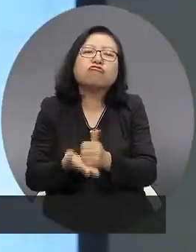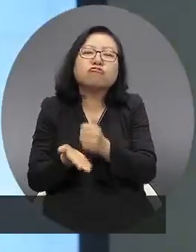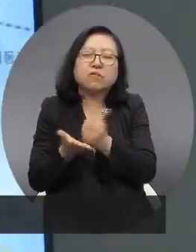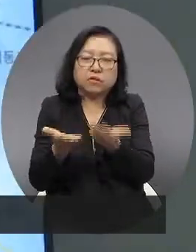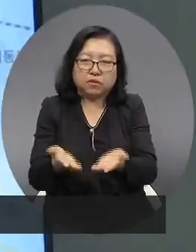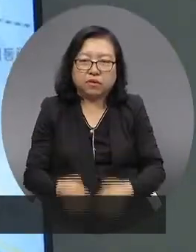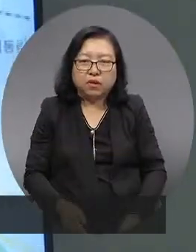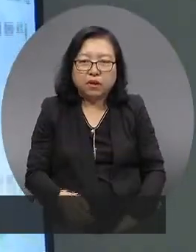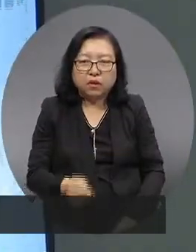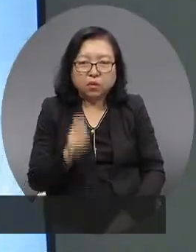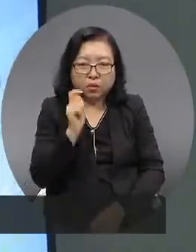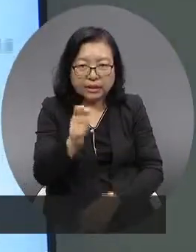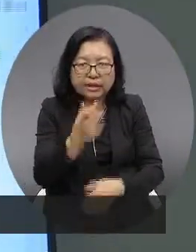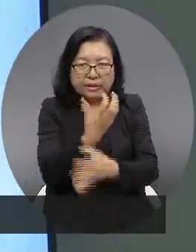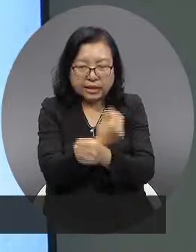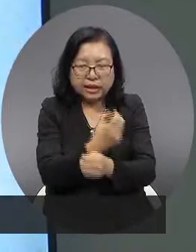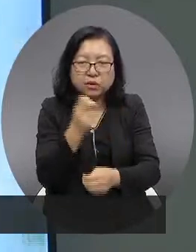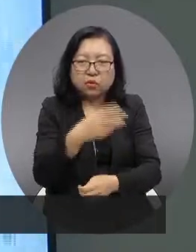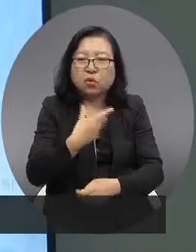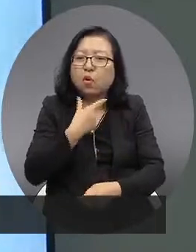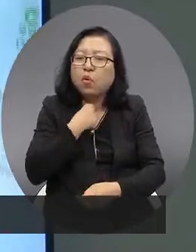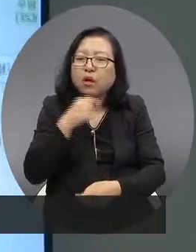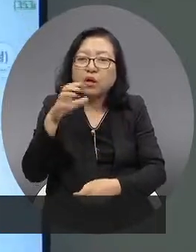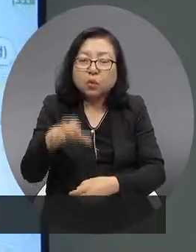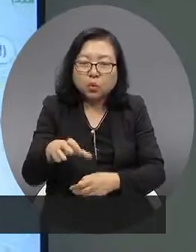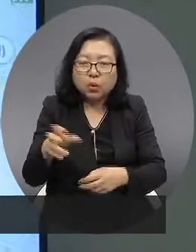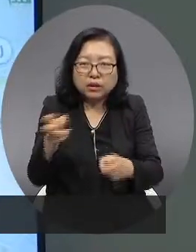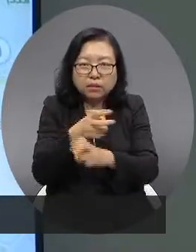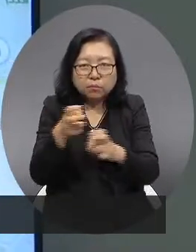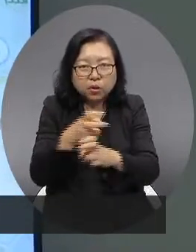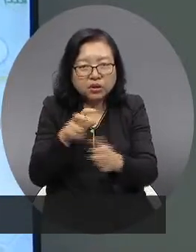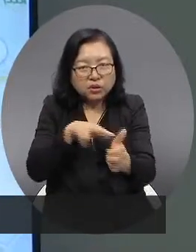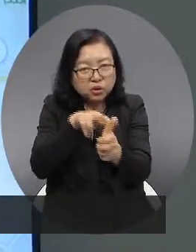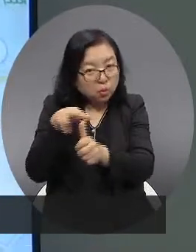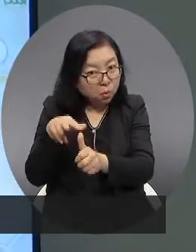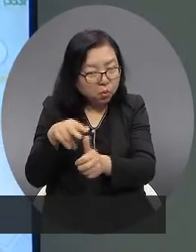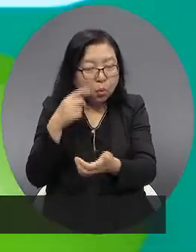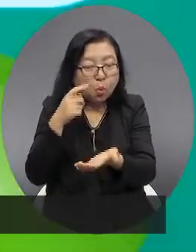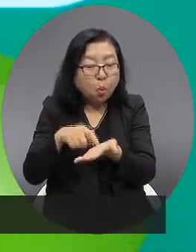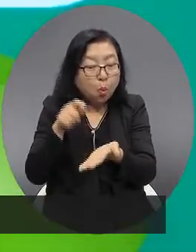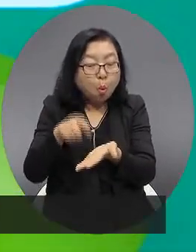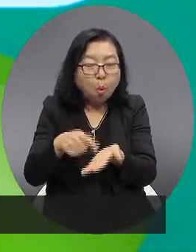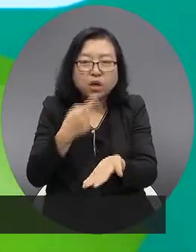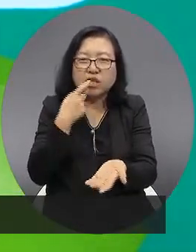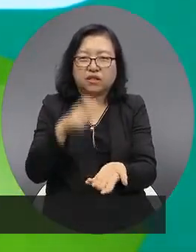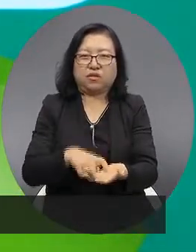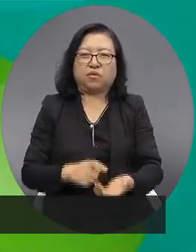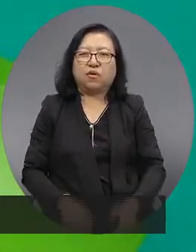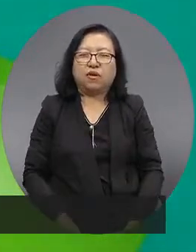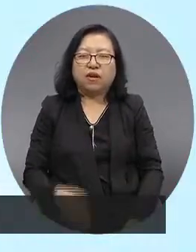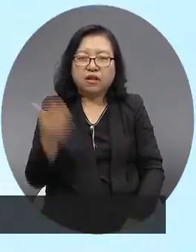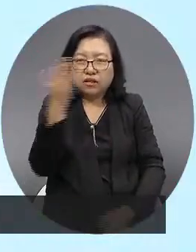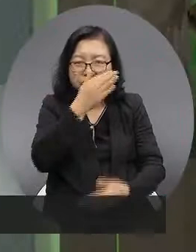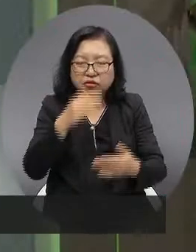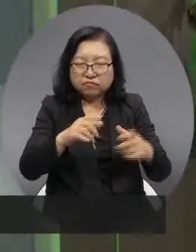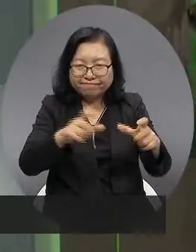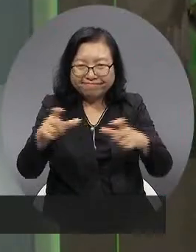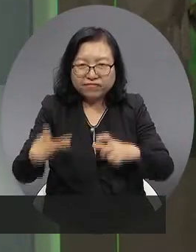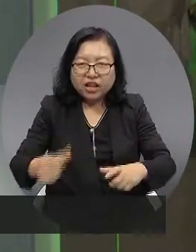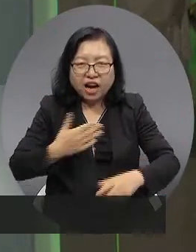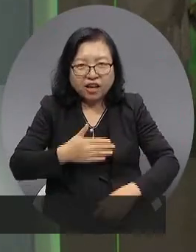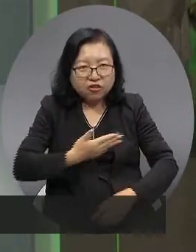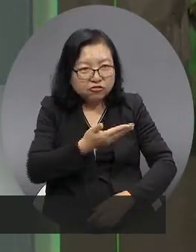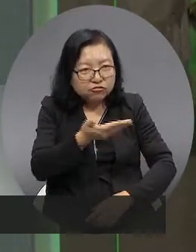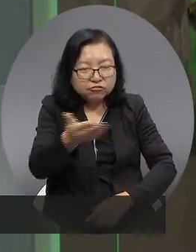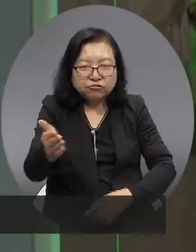물론 원하는 관광지까지 대중교통 정보도 쉽게 확인할 수 있어 청주 구석구석을 안내하는 개인